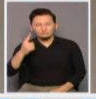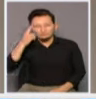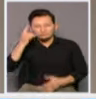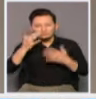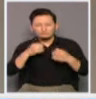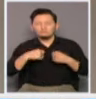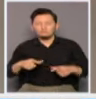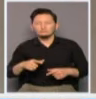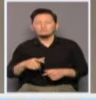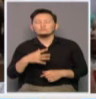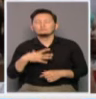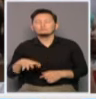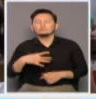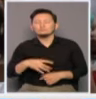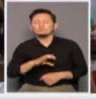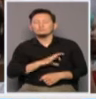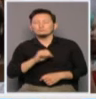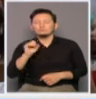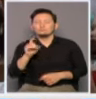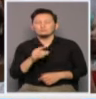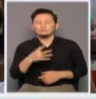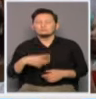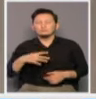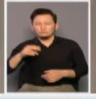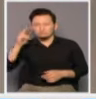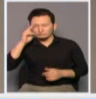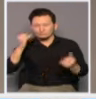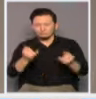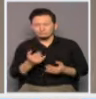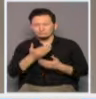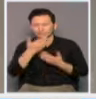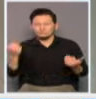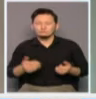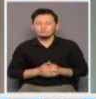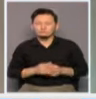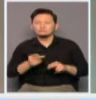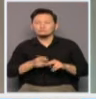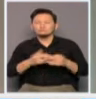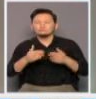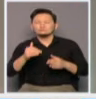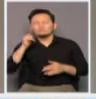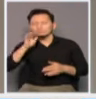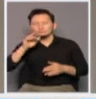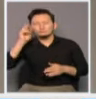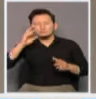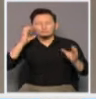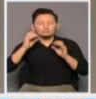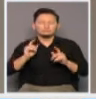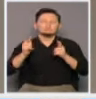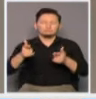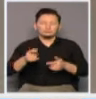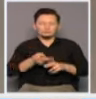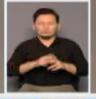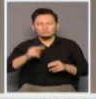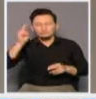сами, зачем искусственно завышать оценки такими знаниями, которых нет? Такой выпускник завтра пойдет учиться в институт. С